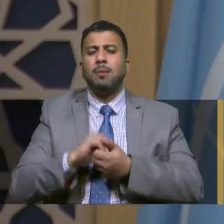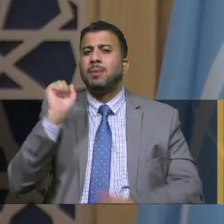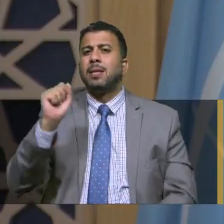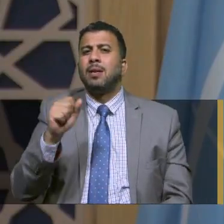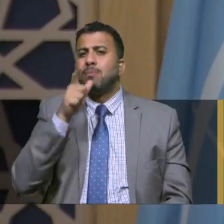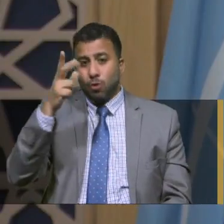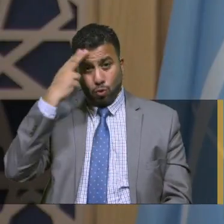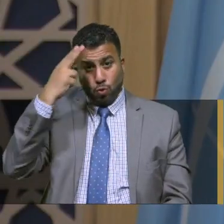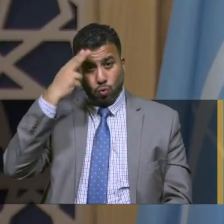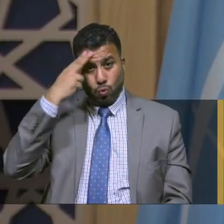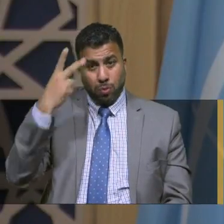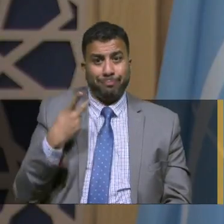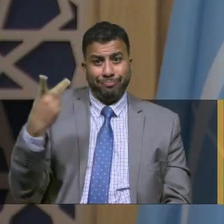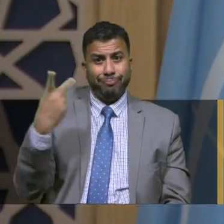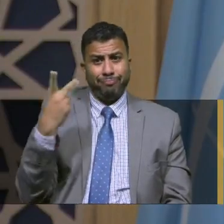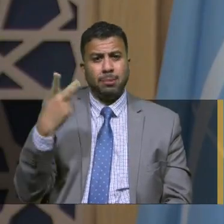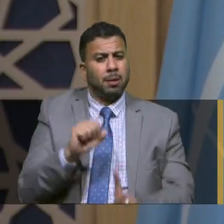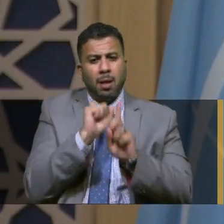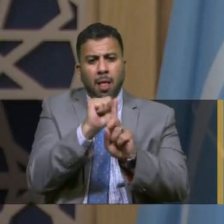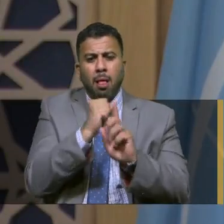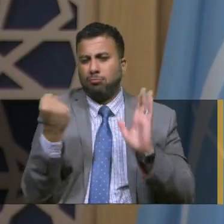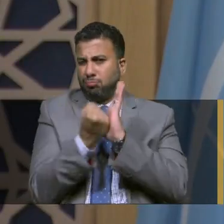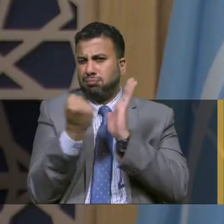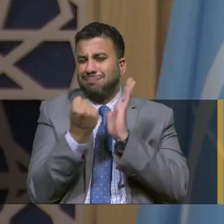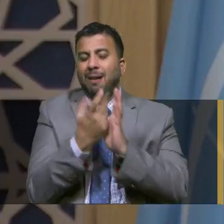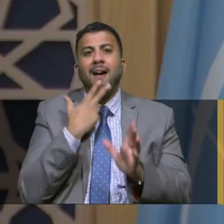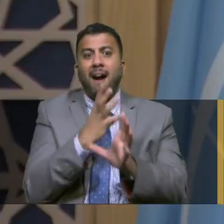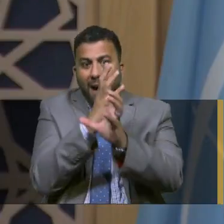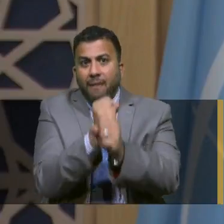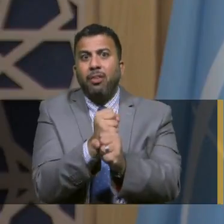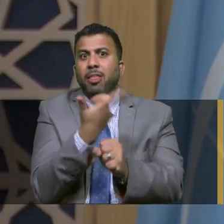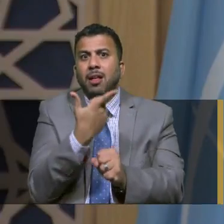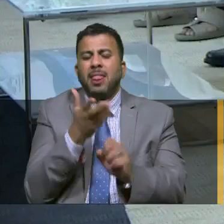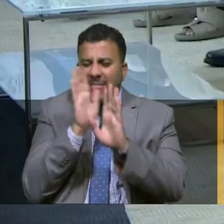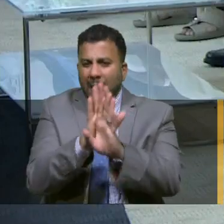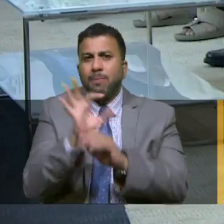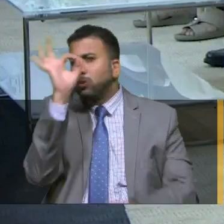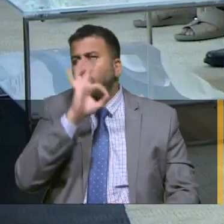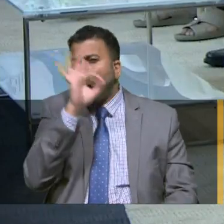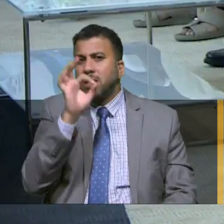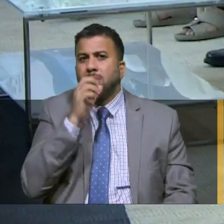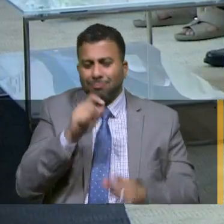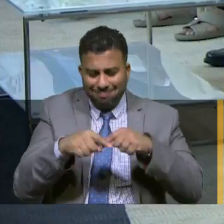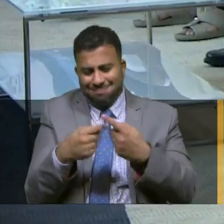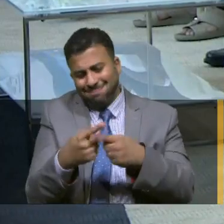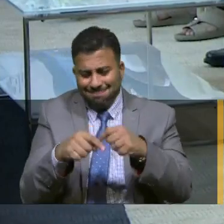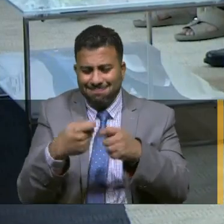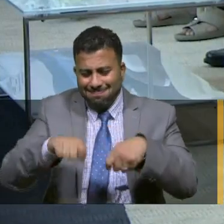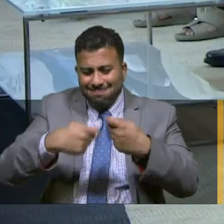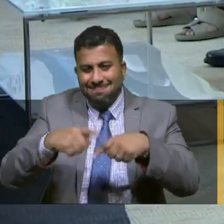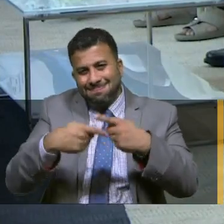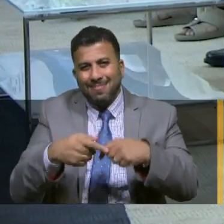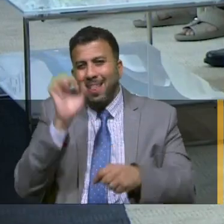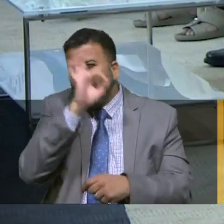العربية السعودية خاصة في مجال توثيق التراث المادي ودعم الفنون التقليدية والحرف اليدوية